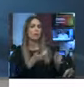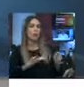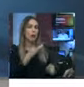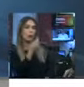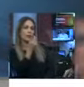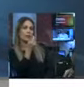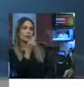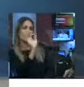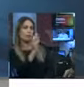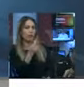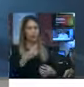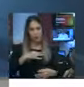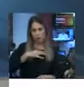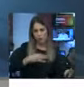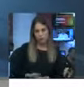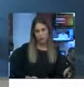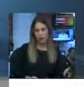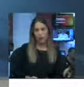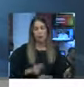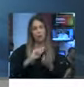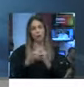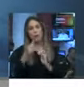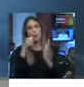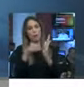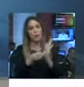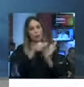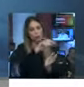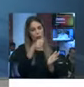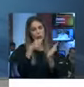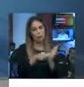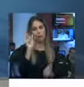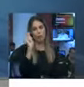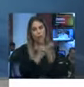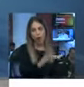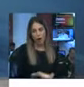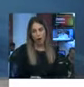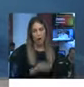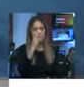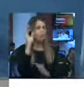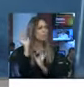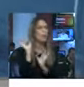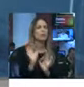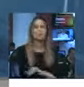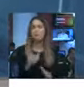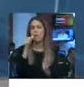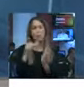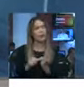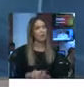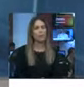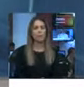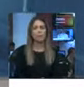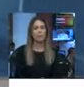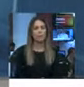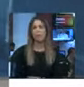שלי, ועשה בבנק הדואר, זה מה שאני אעשה. הדבר הזה הוא חוצפה ממדרגה ראשונה. אם כך, בוא נזרוק את